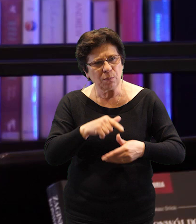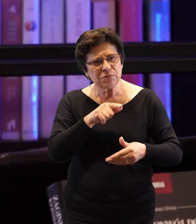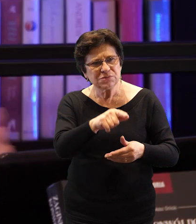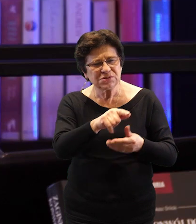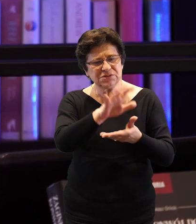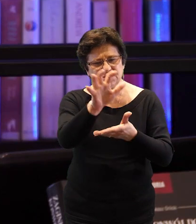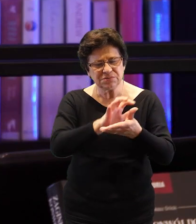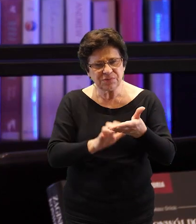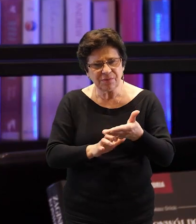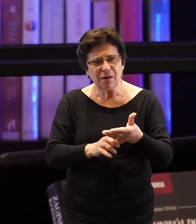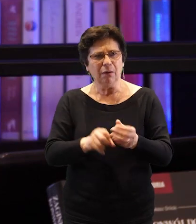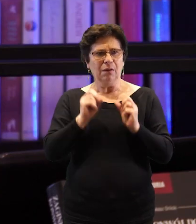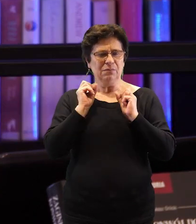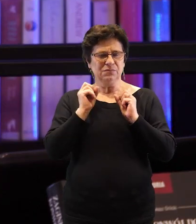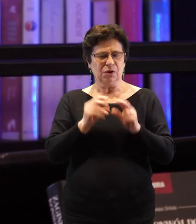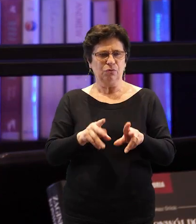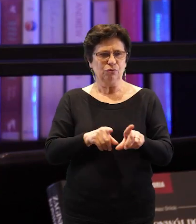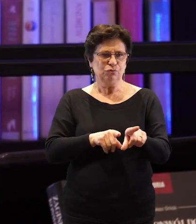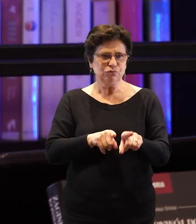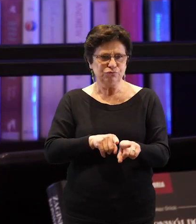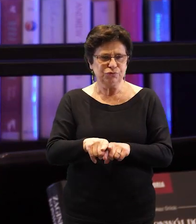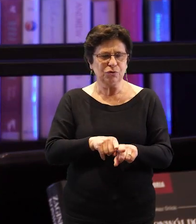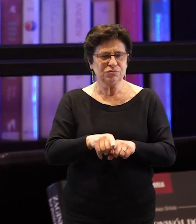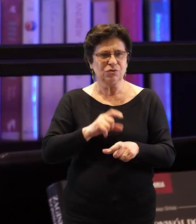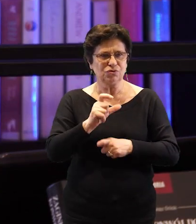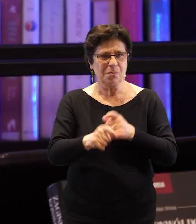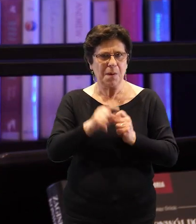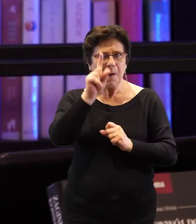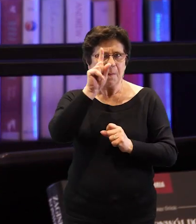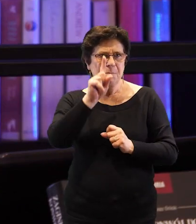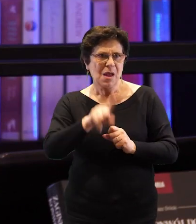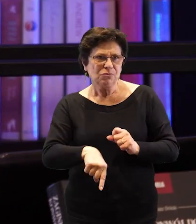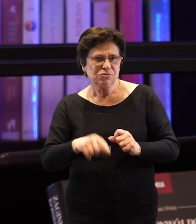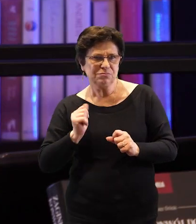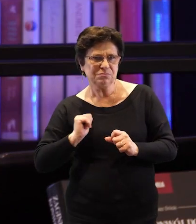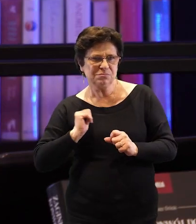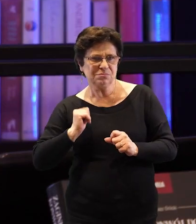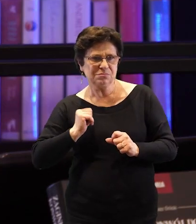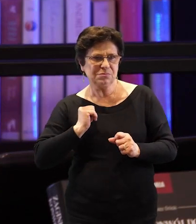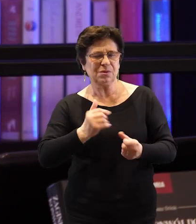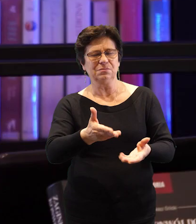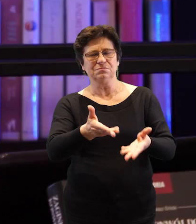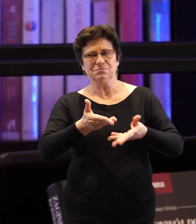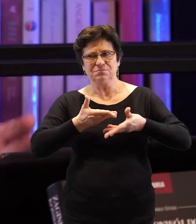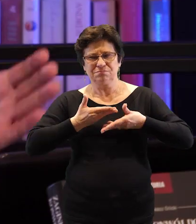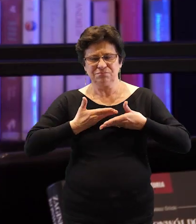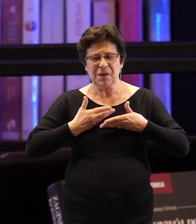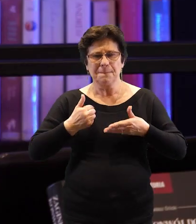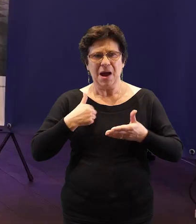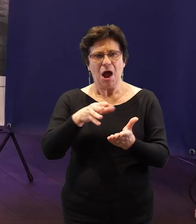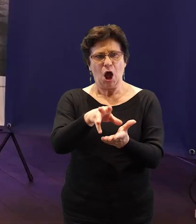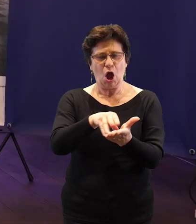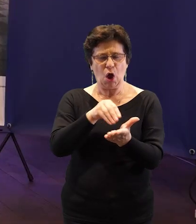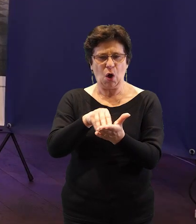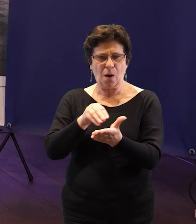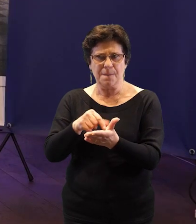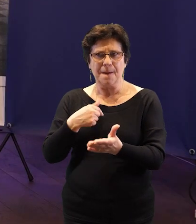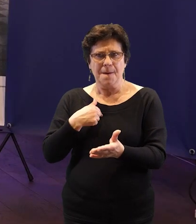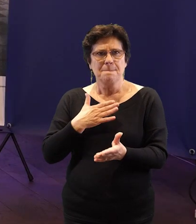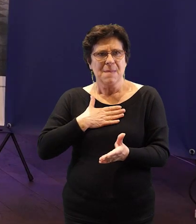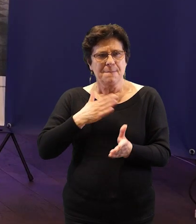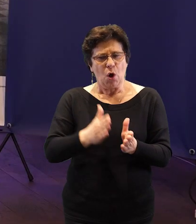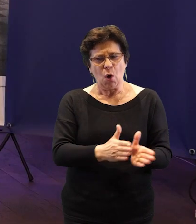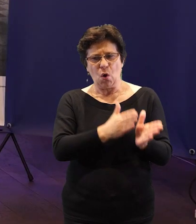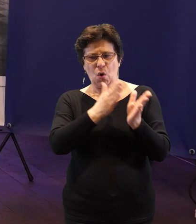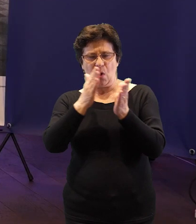za miesiąc miałem przysłane kopie tych artykułów, ona była w bibliotece, zdobyła mi te artykuły, miałem kopię, więc miałem już kolejne